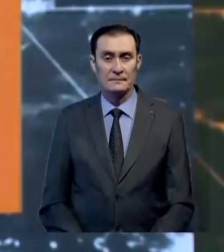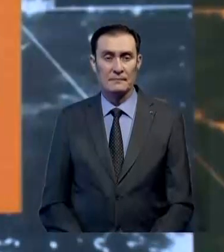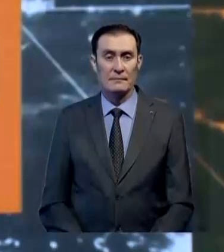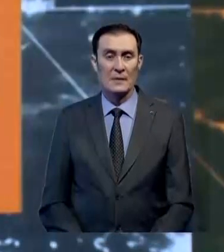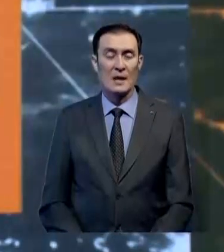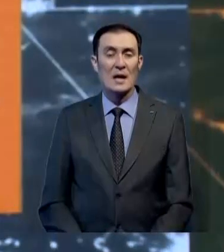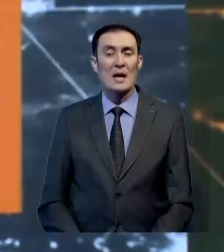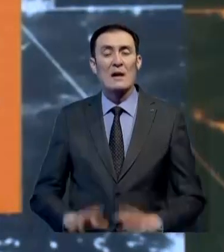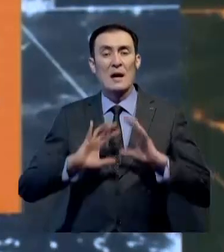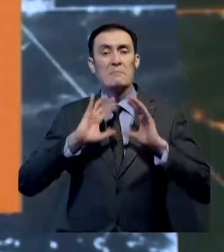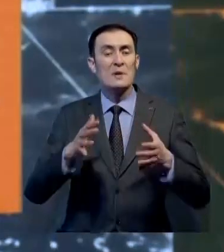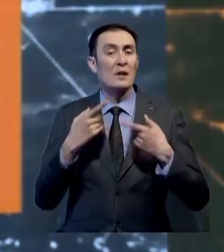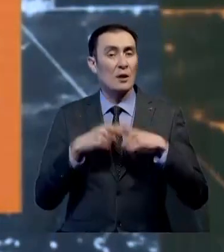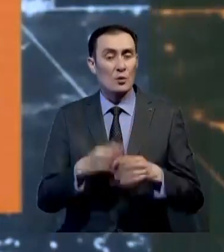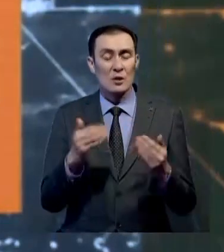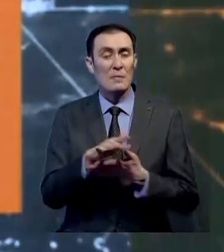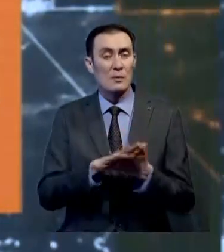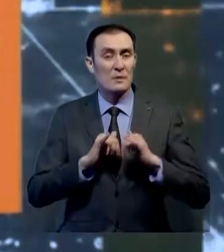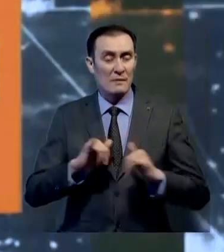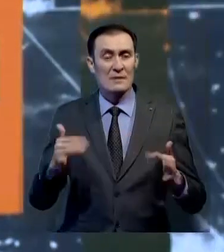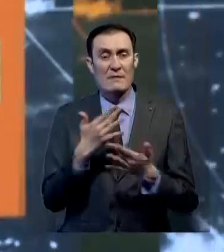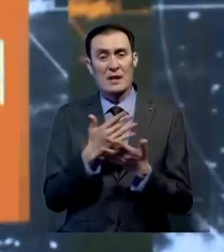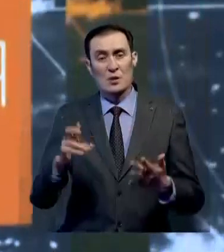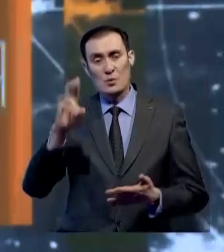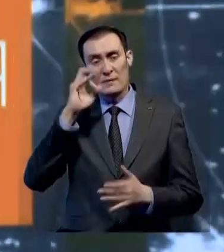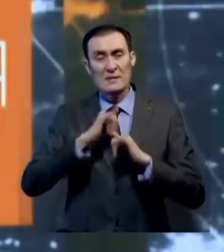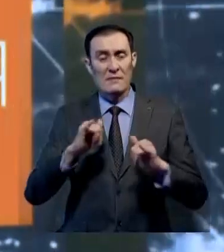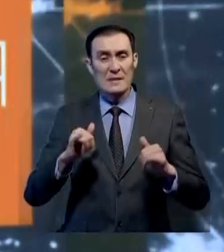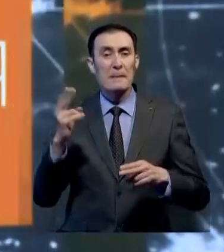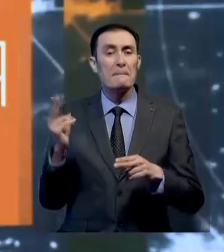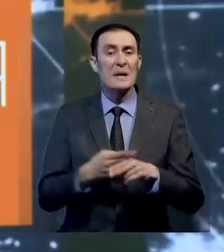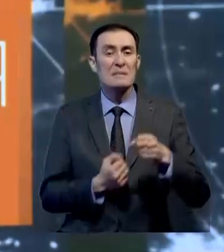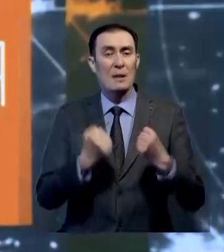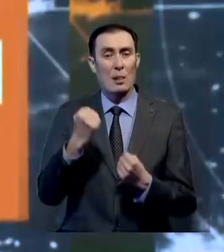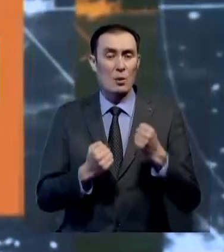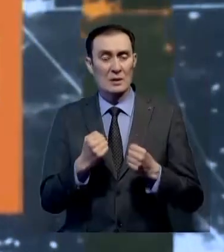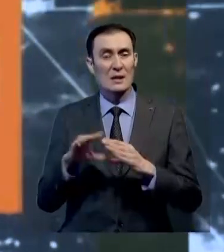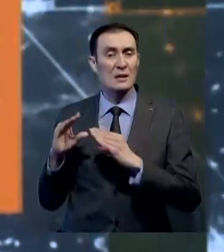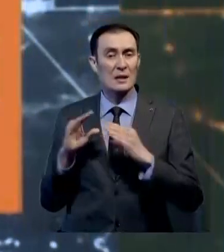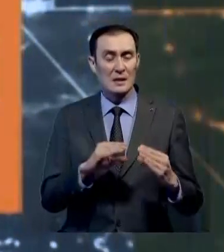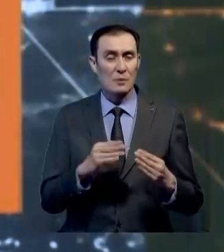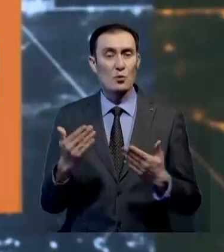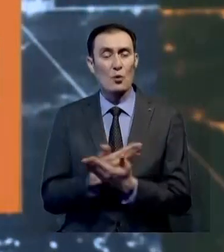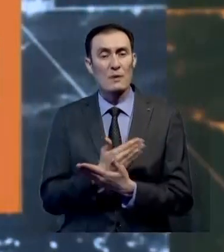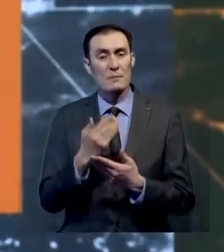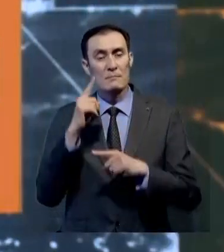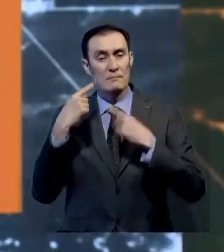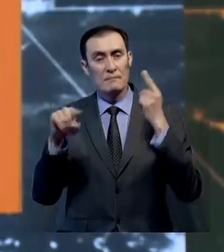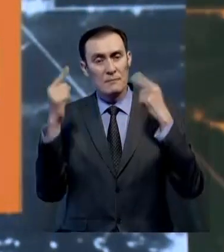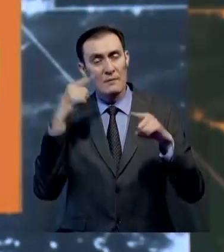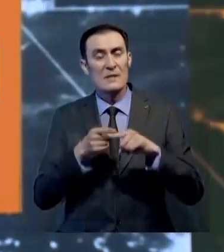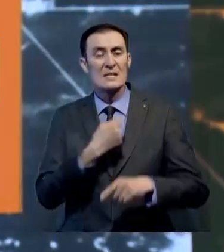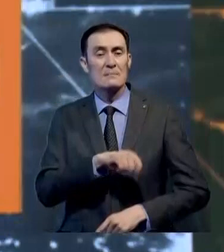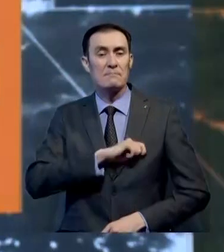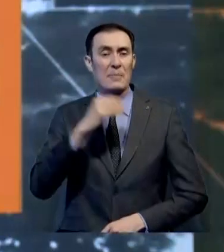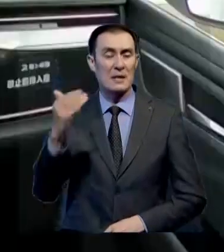Тем временем мир технологий не стоит на месте. В разных странах развивают беспилотный транспорт. Профильные стартапы представили на выставке в